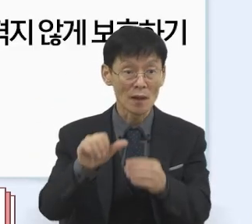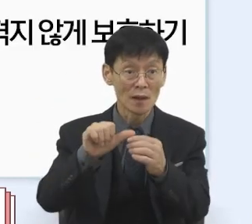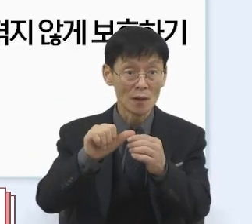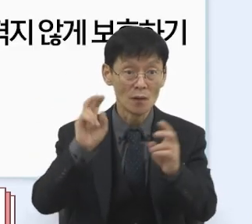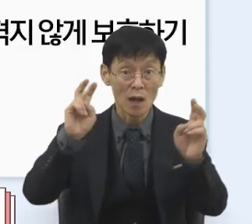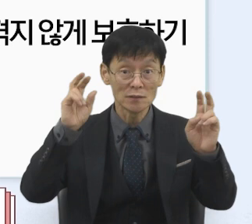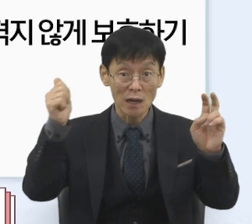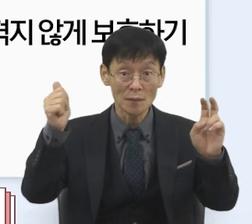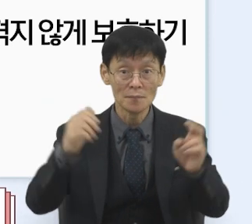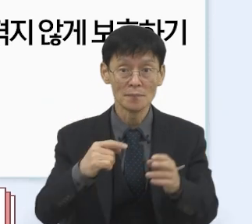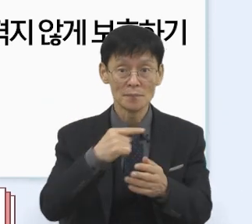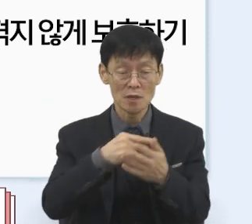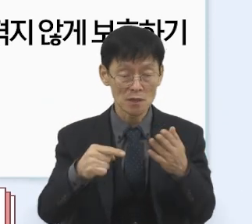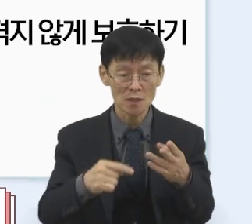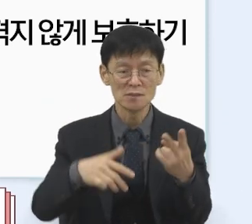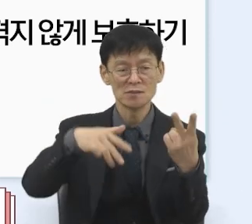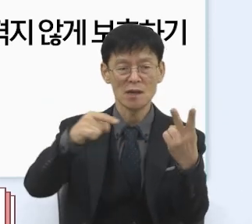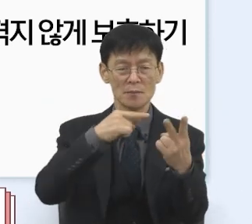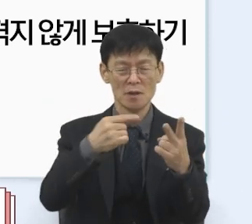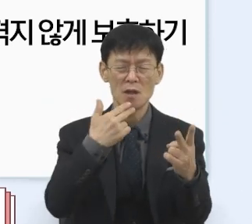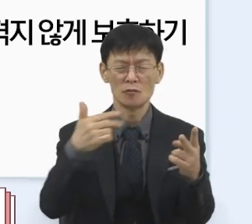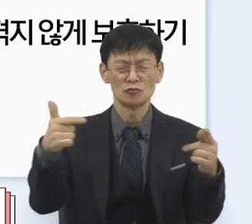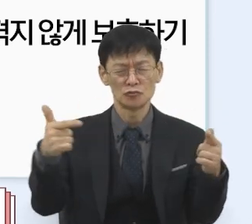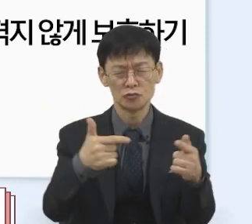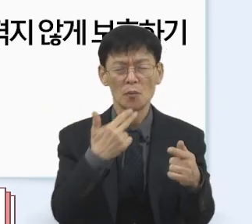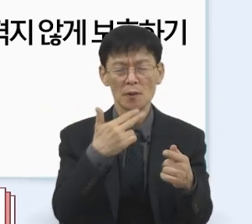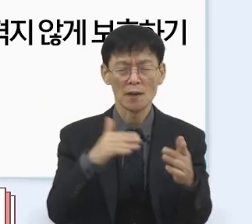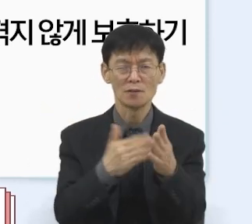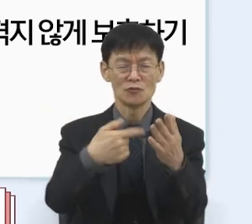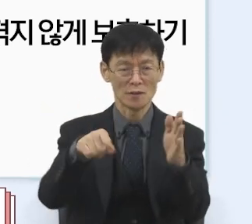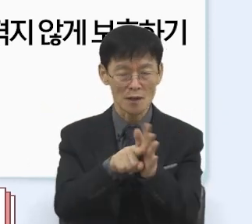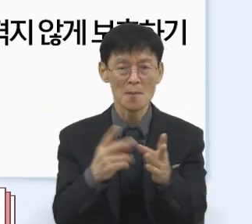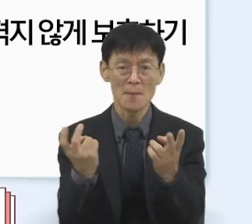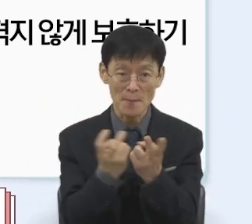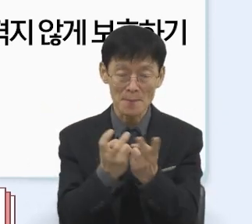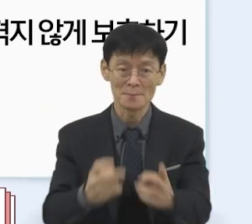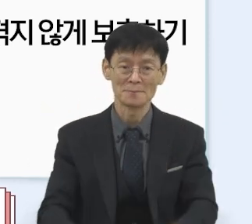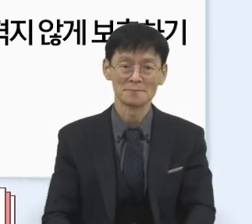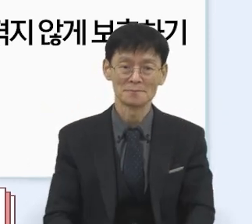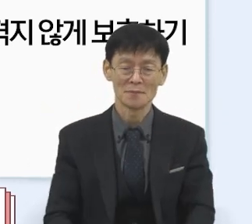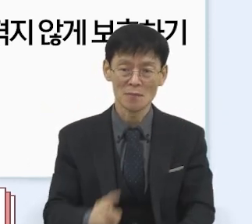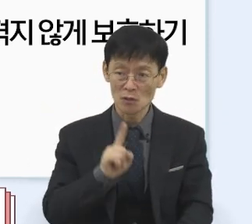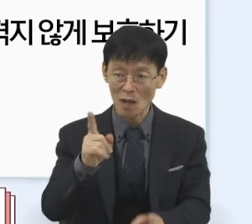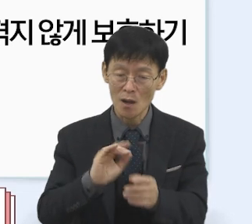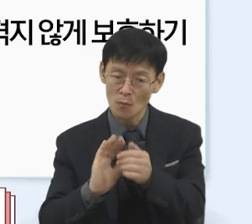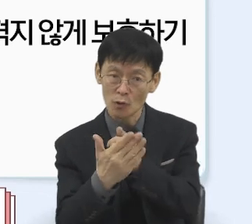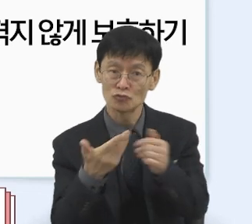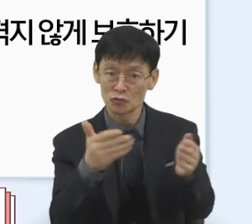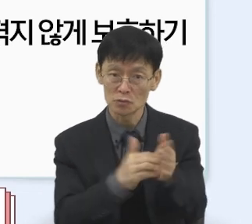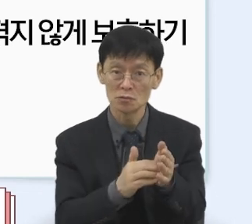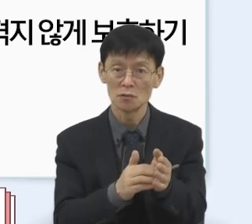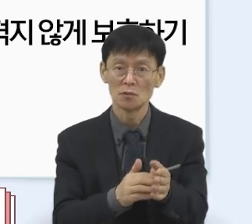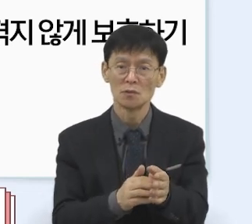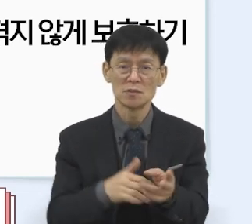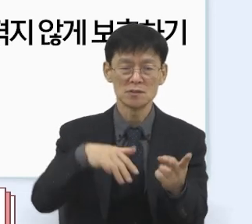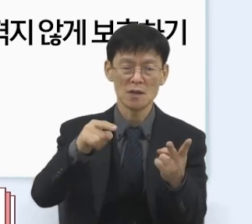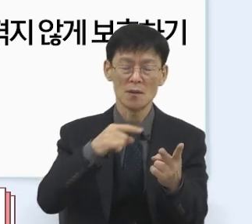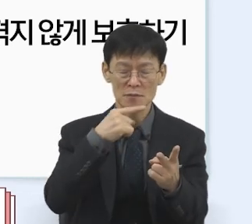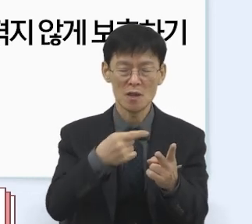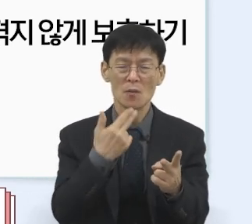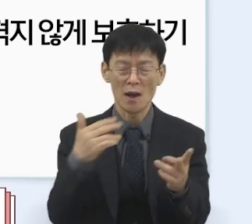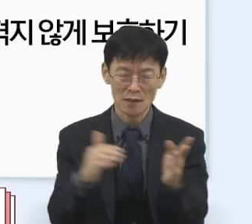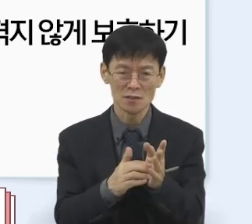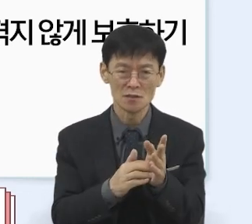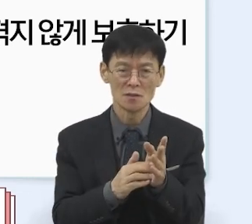다섯째, 사업주는 피해자, 피해를 주장하는 사람, 신고자를 보호하고 2차 피해를